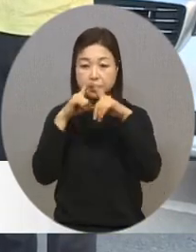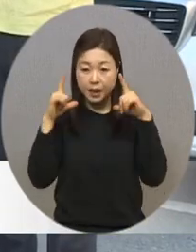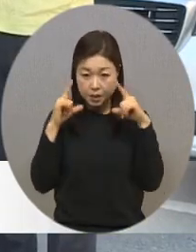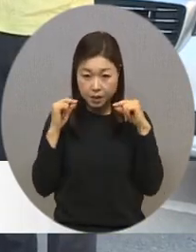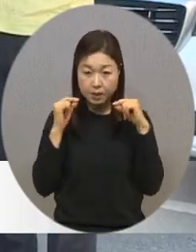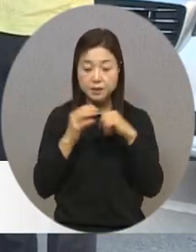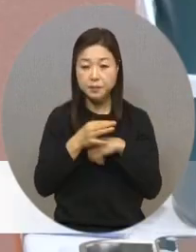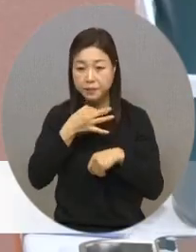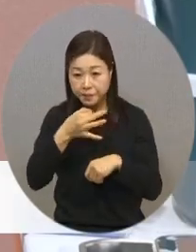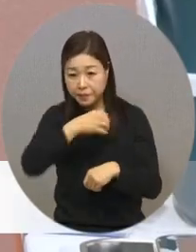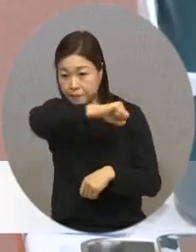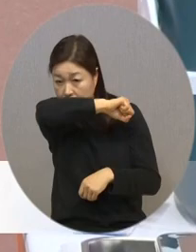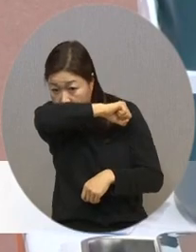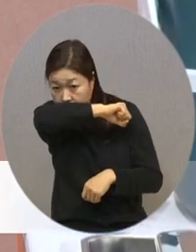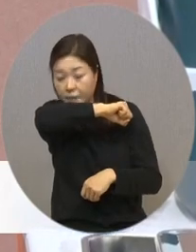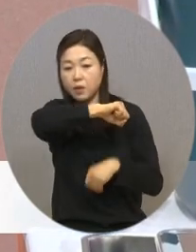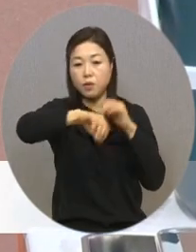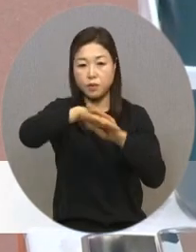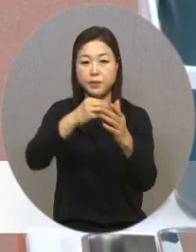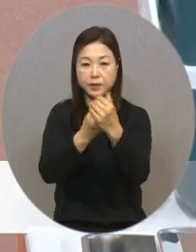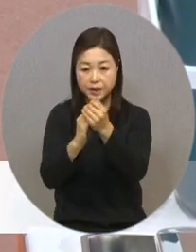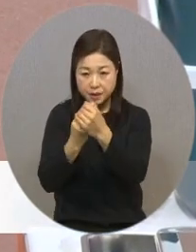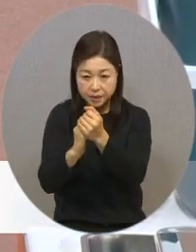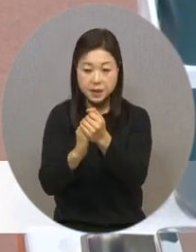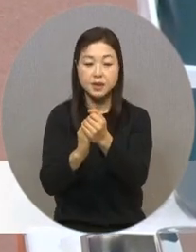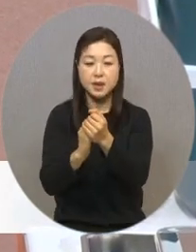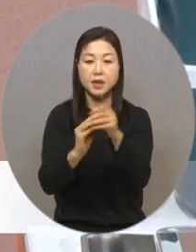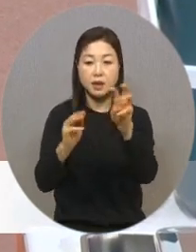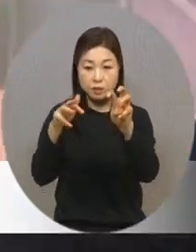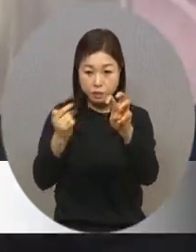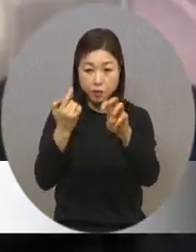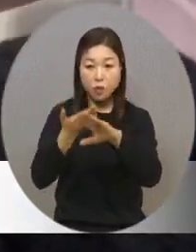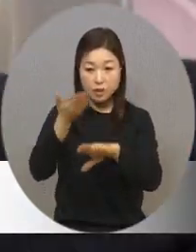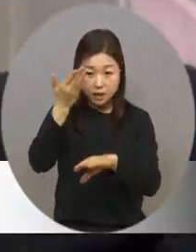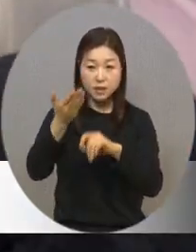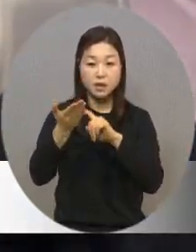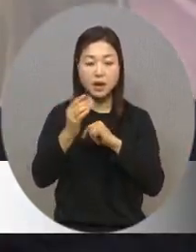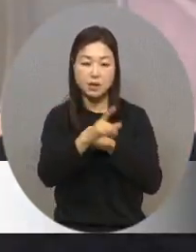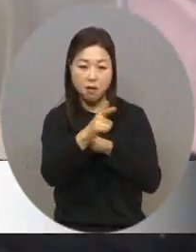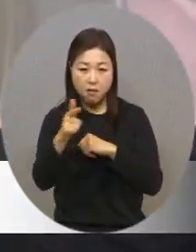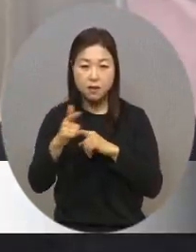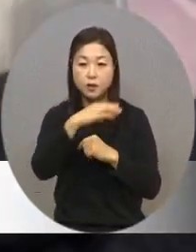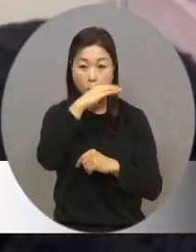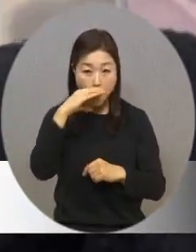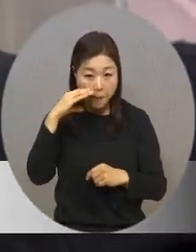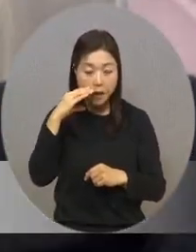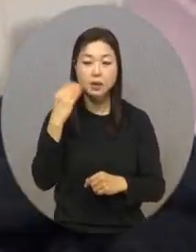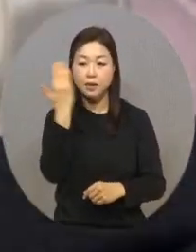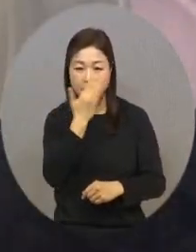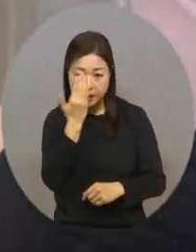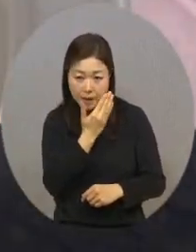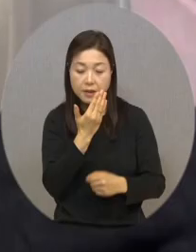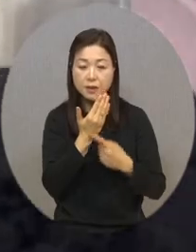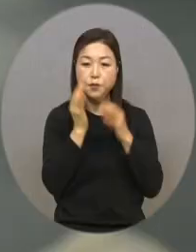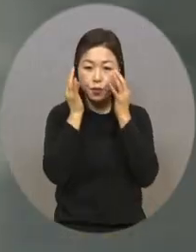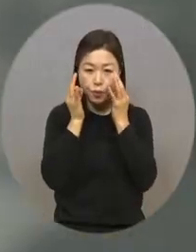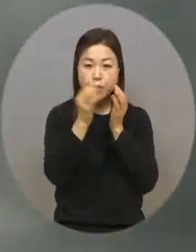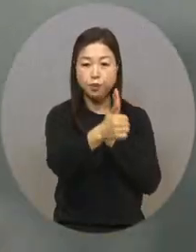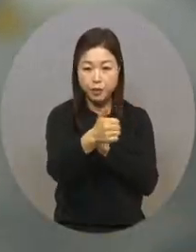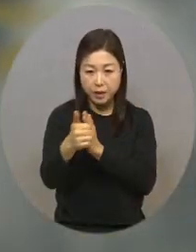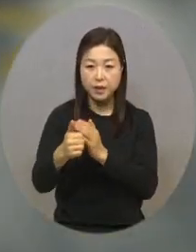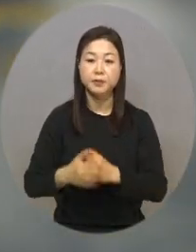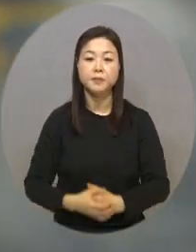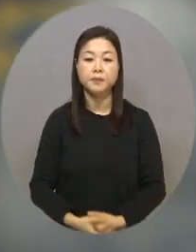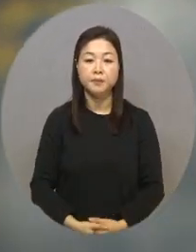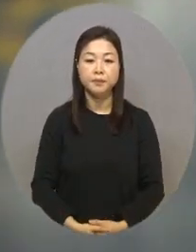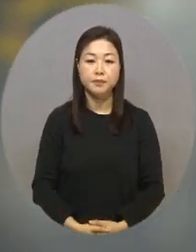예절 지키기, 올바른 손 씻기, 예방접종 등 개인 위생수칙 준수를 당부했습니다.